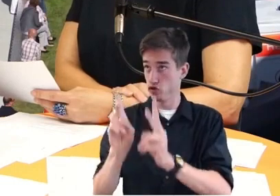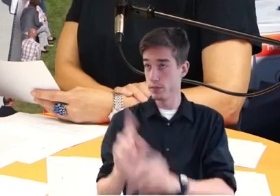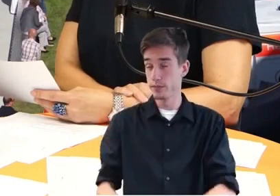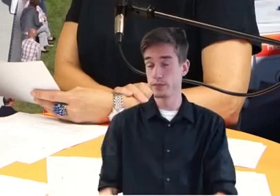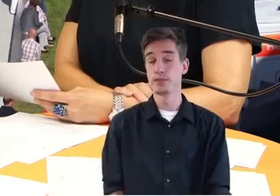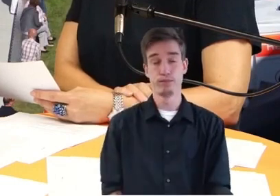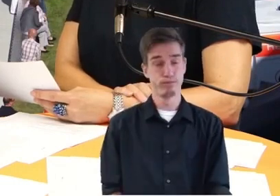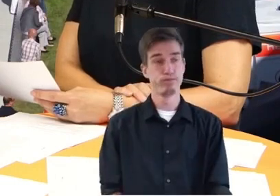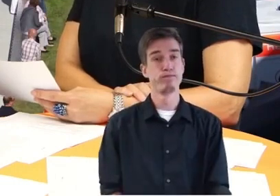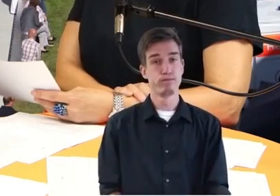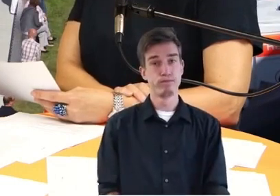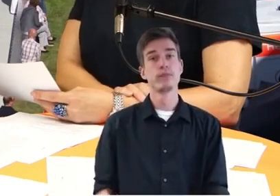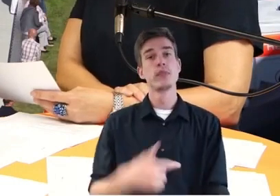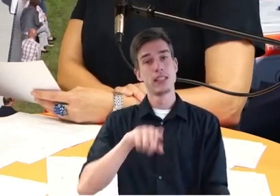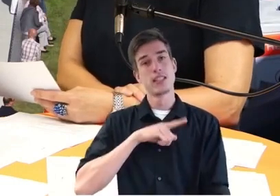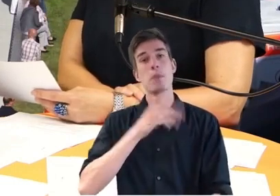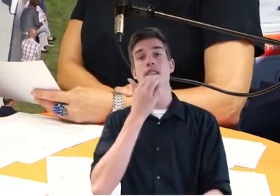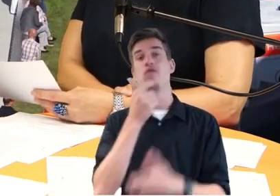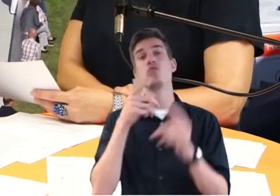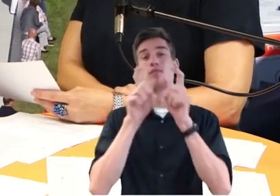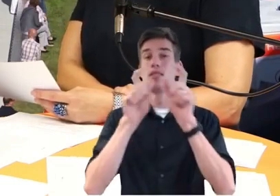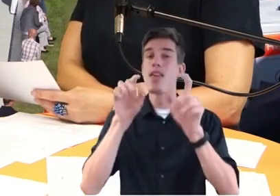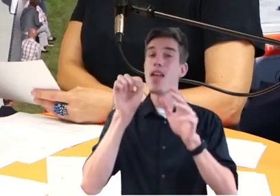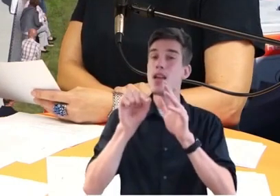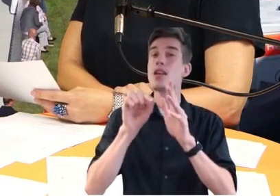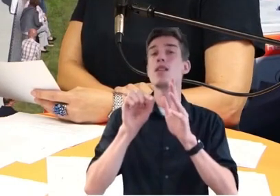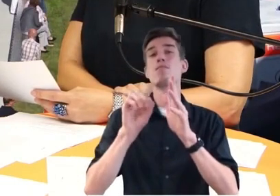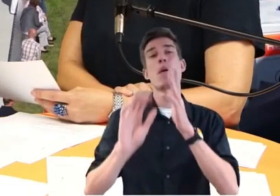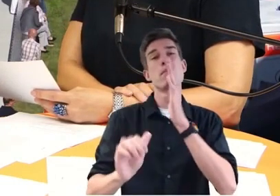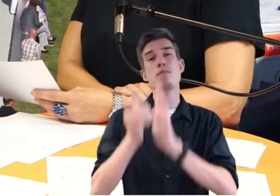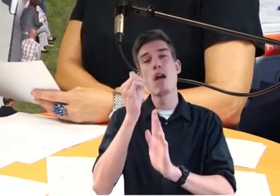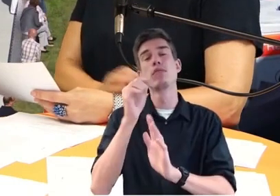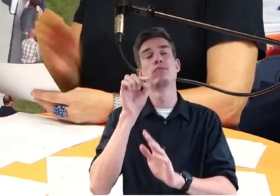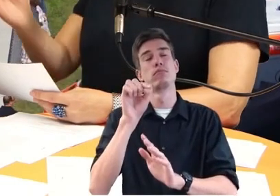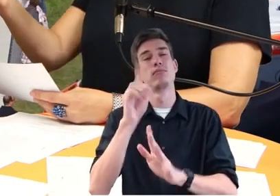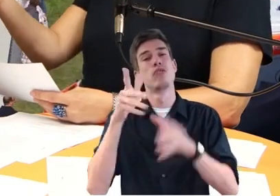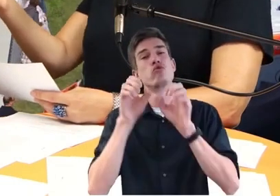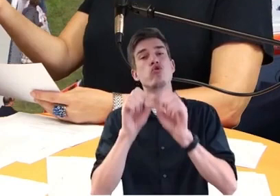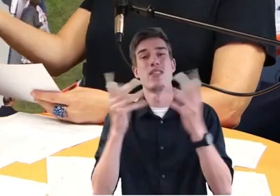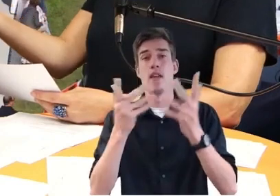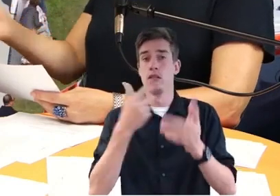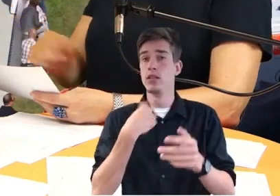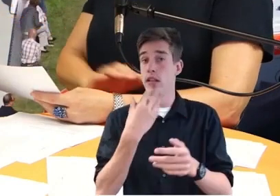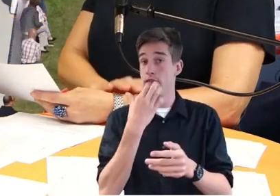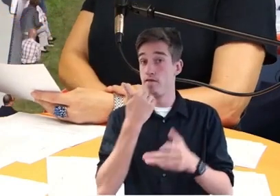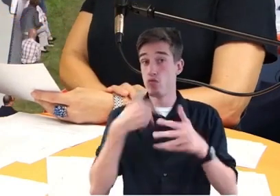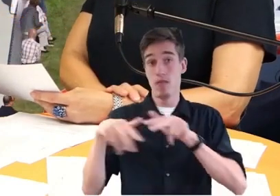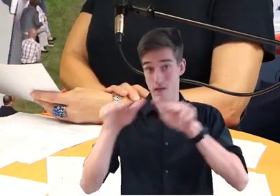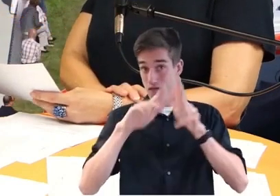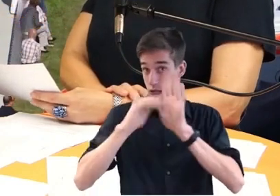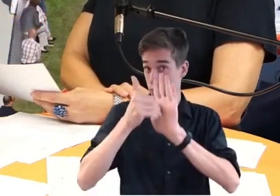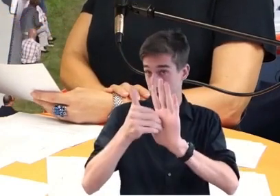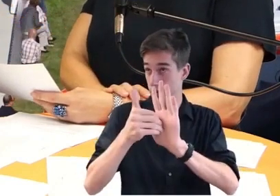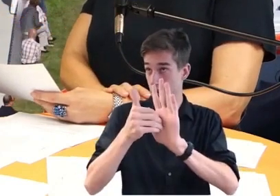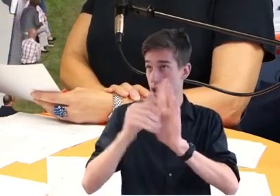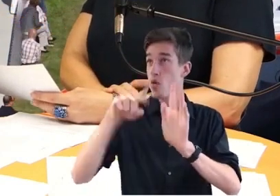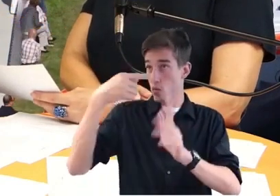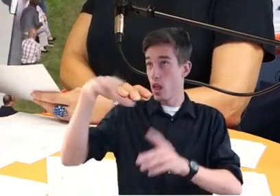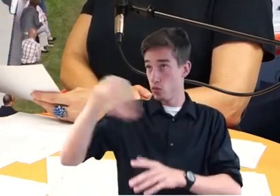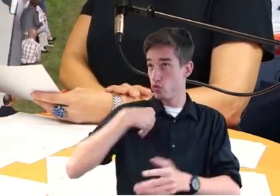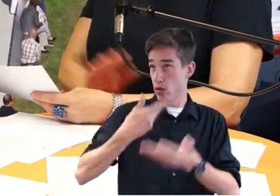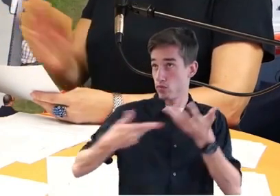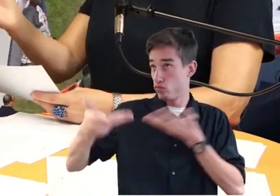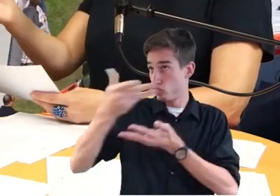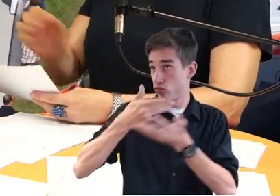Wir wollen uns ja auch mal anschauen, was das Besondere an den Zivilschutzhubschraubern ist. Wir haben einen Film. Wollen wir uns den zuerst angucken und dann noch